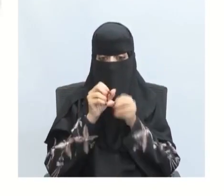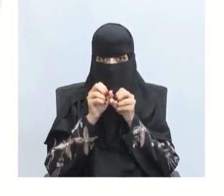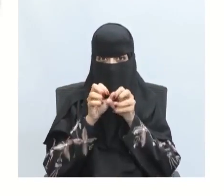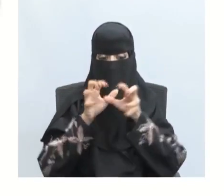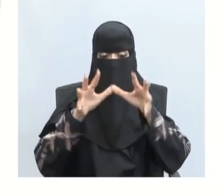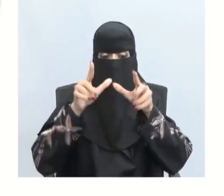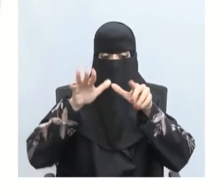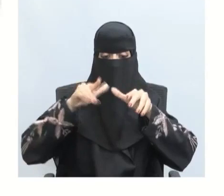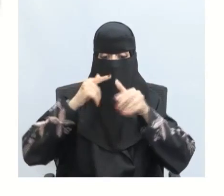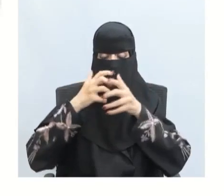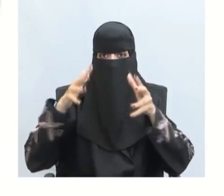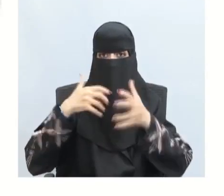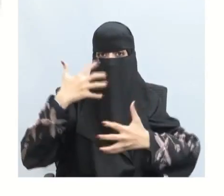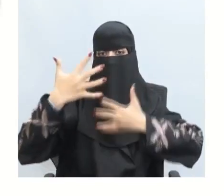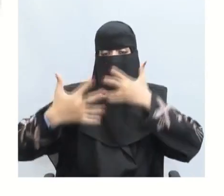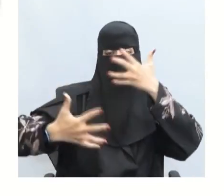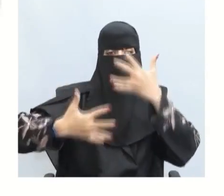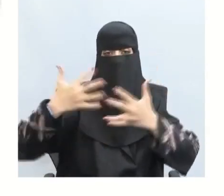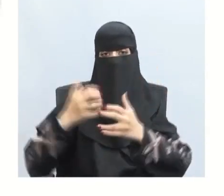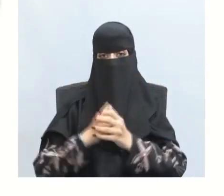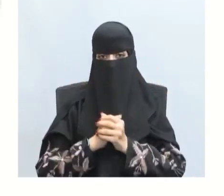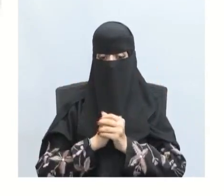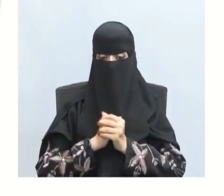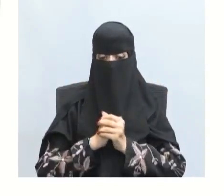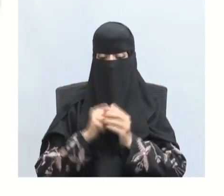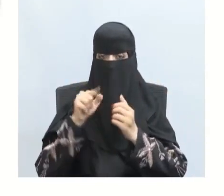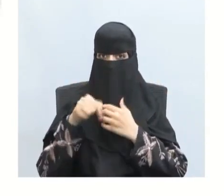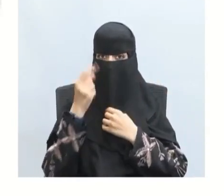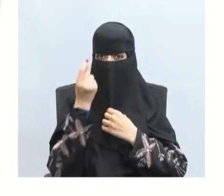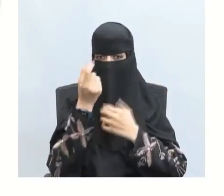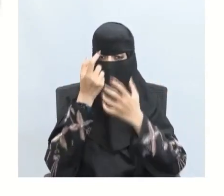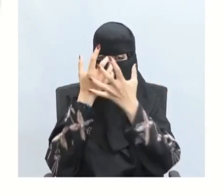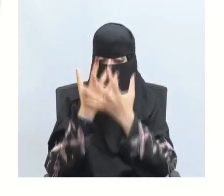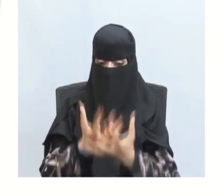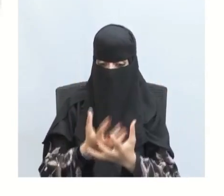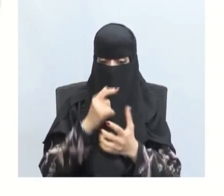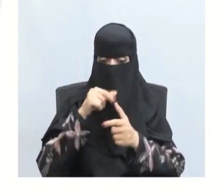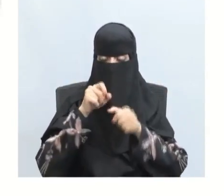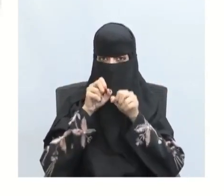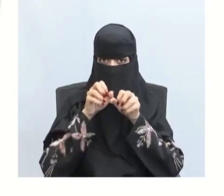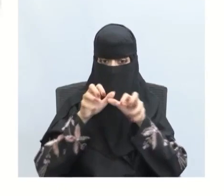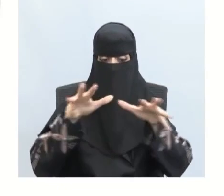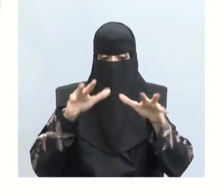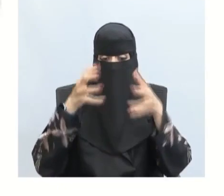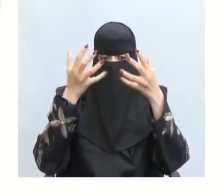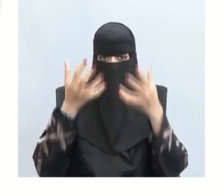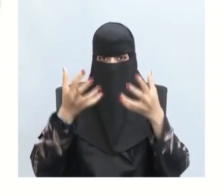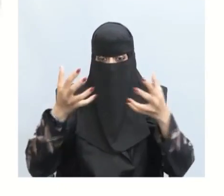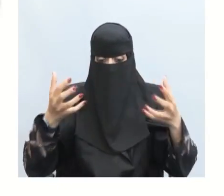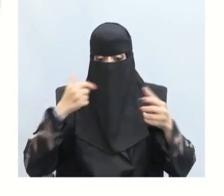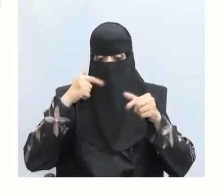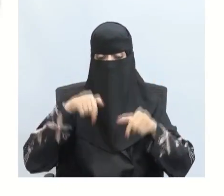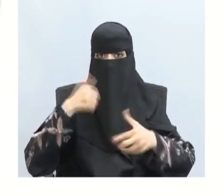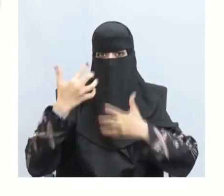لتكوين احسنتم بارك الله فيكم نواه اثقل مع اطلاق